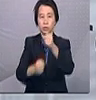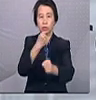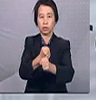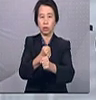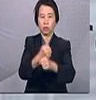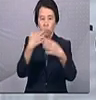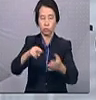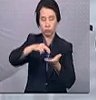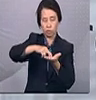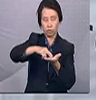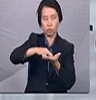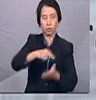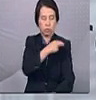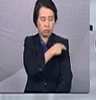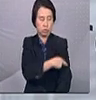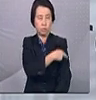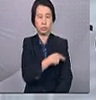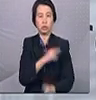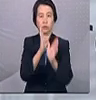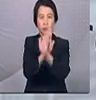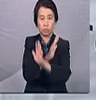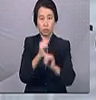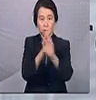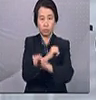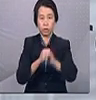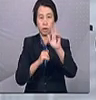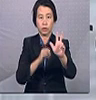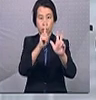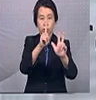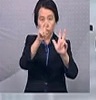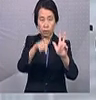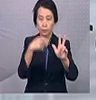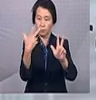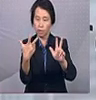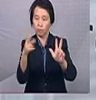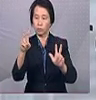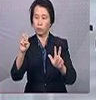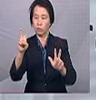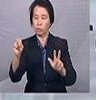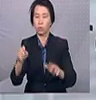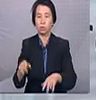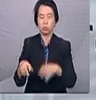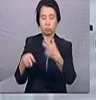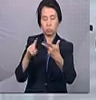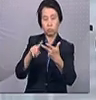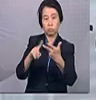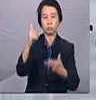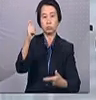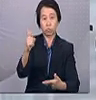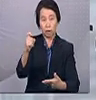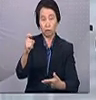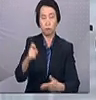telah dirawat di Hospital Umum Sarawak pada 31 Mac 2020 dan beliau disahkan meninggal dunia